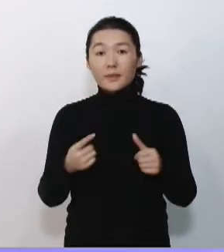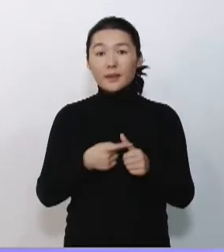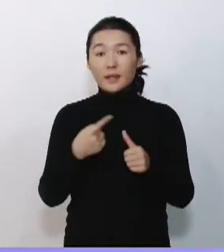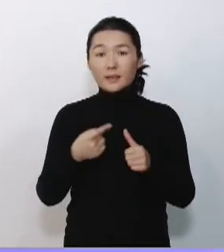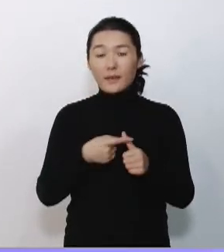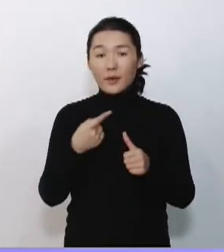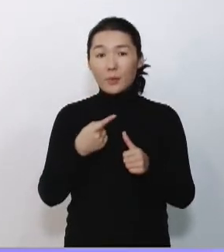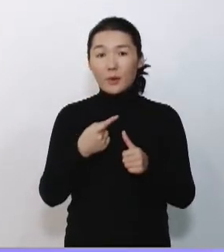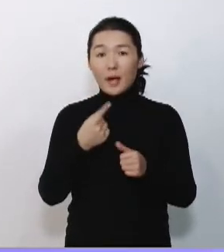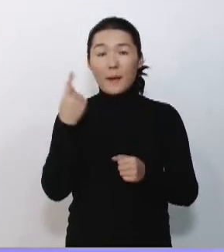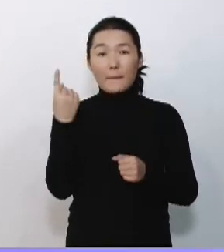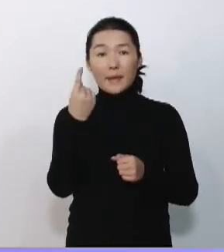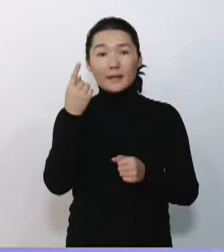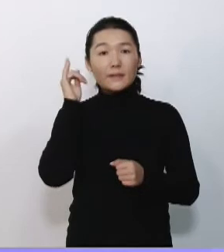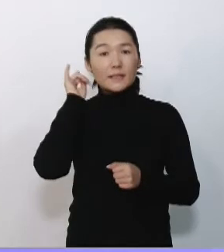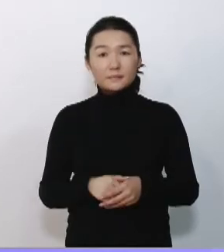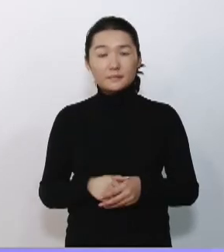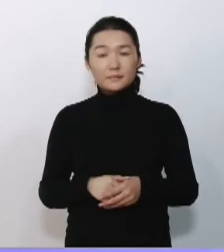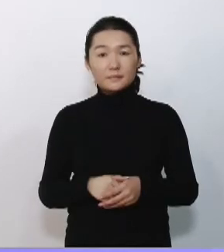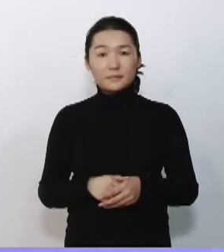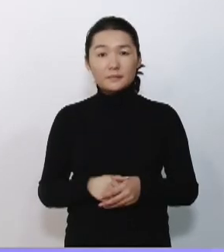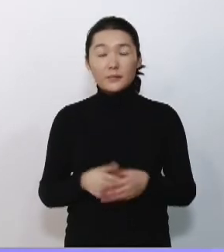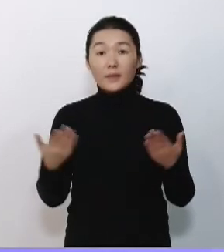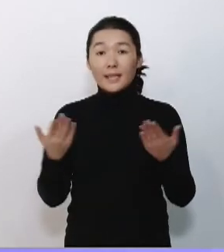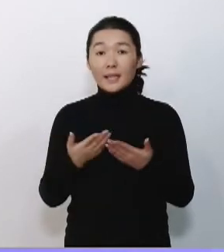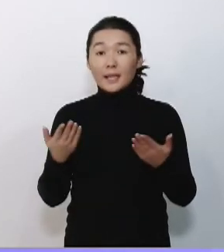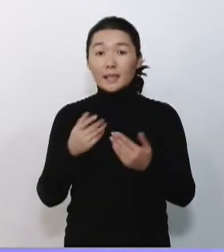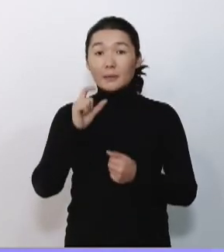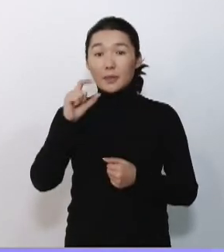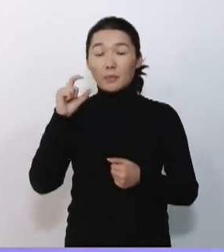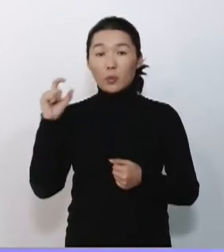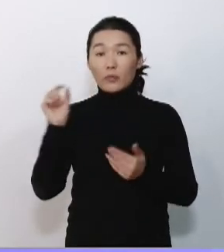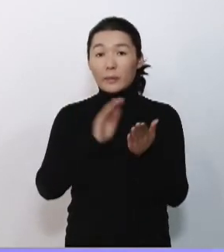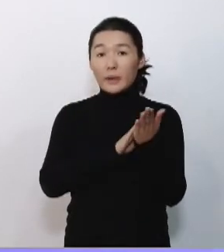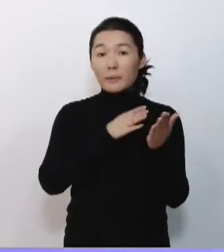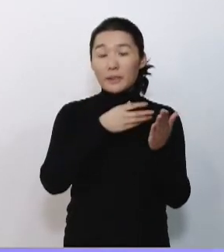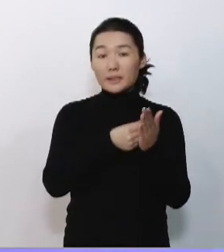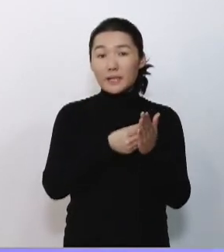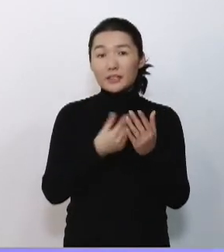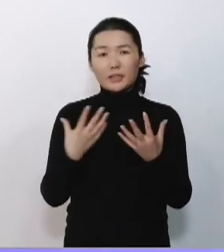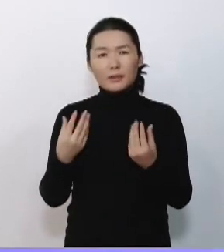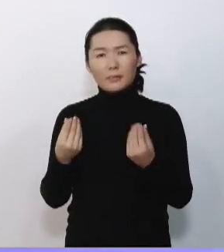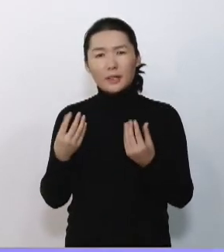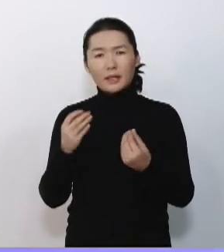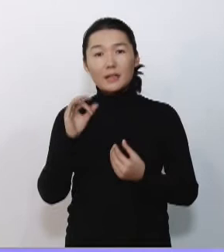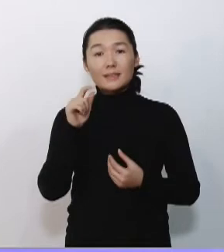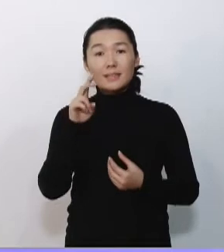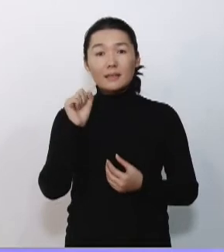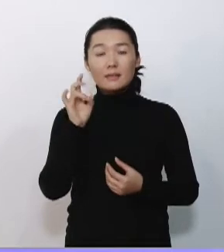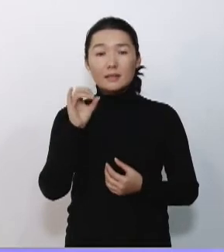Назовем первые звуки. Какими буквами обозначили мягкость согласного